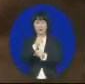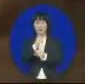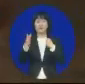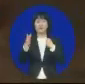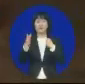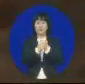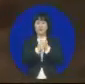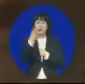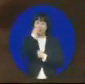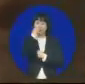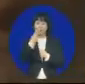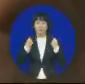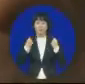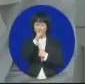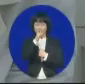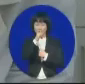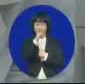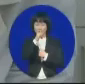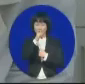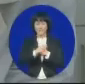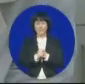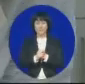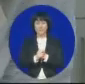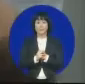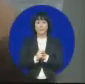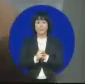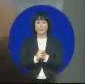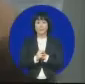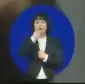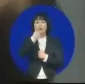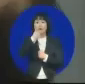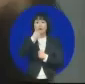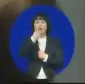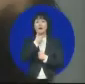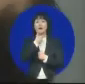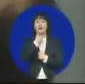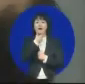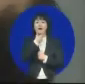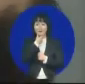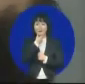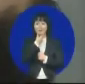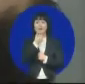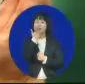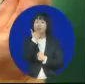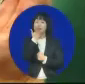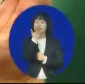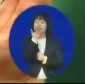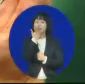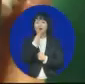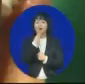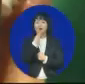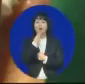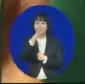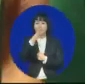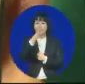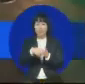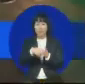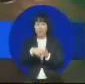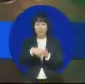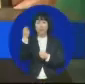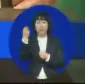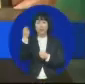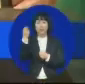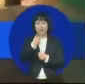구강건강을 꾸준히 유지할 수 있도록 돕습니다 위턱과 아래턱 모두의 치아가 없거나 치아 기능의 상실 된 형 와